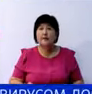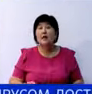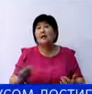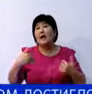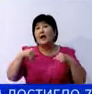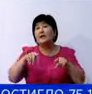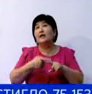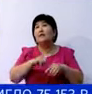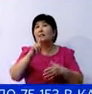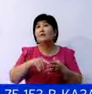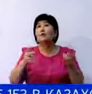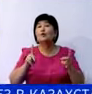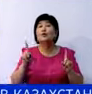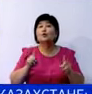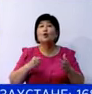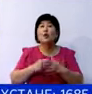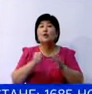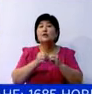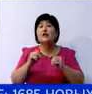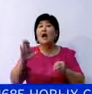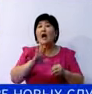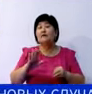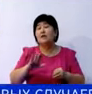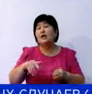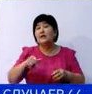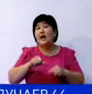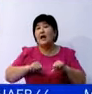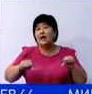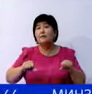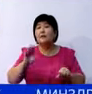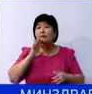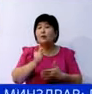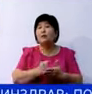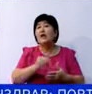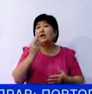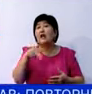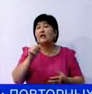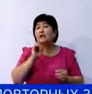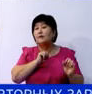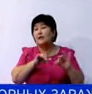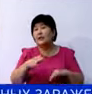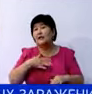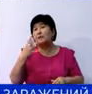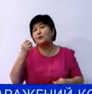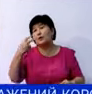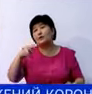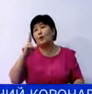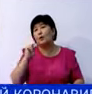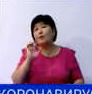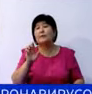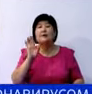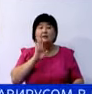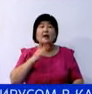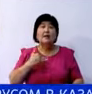решения этого вопроса нужно чтобы до 10 августа комитет по водным ресурсам отпускал из артерий к нам 520 километров воды